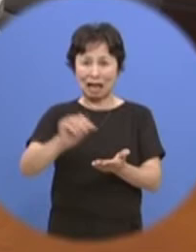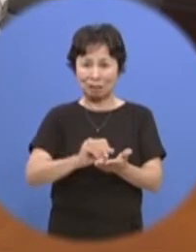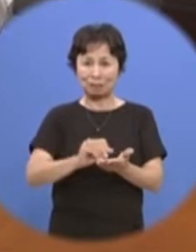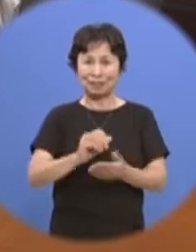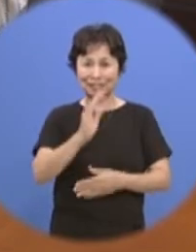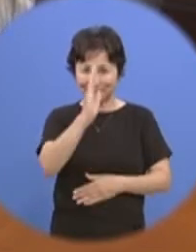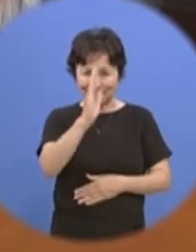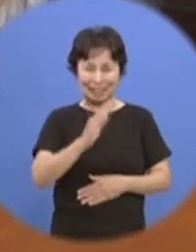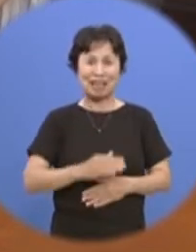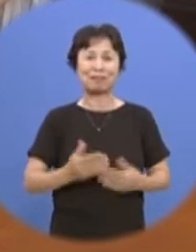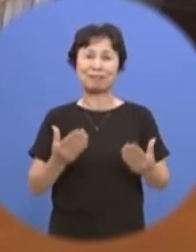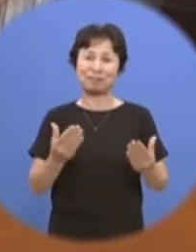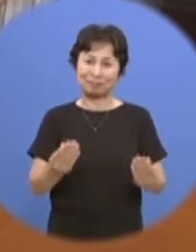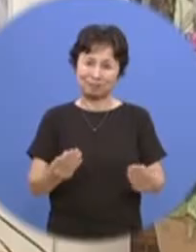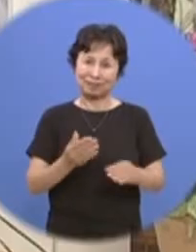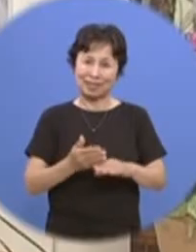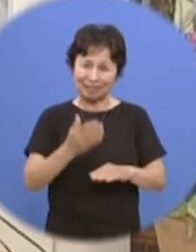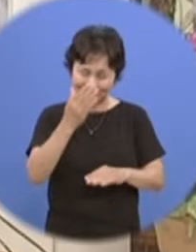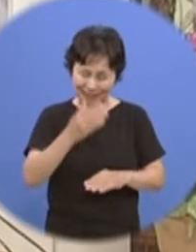ございました。